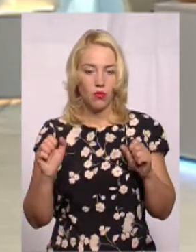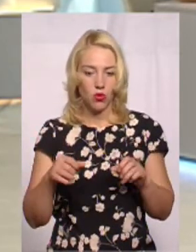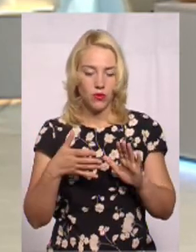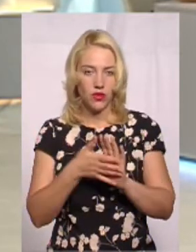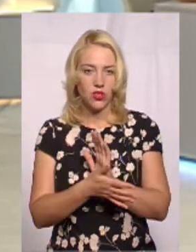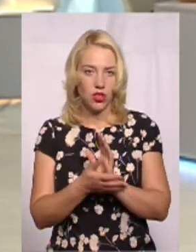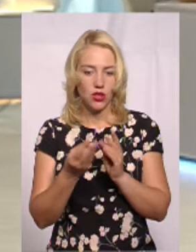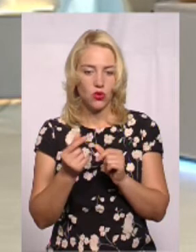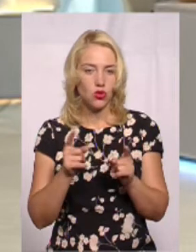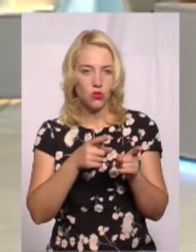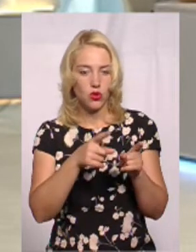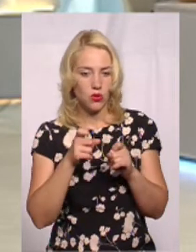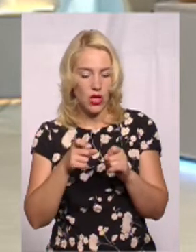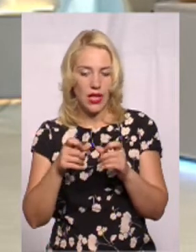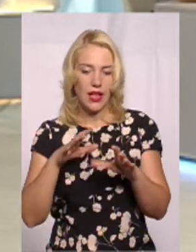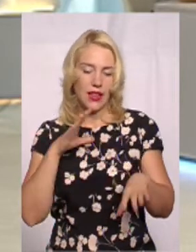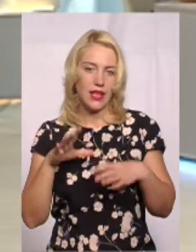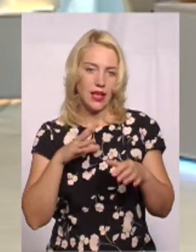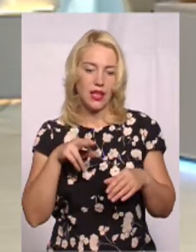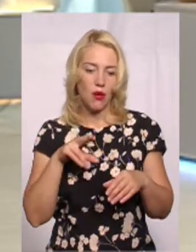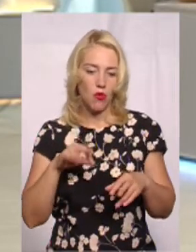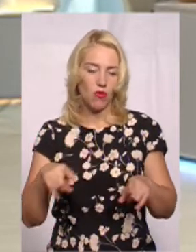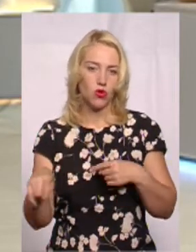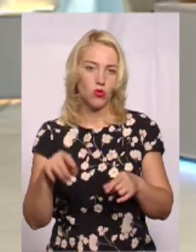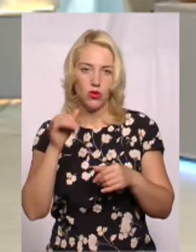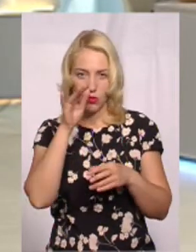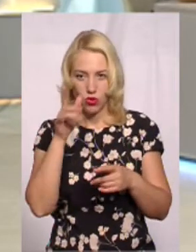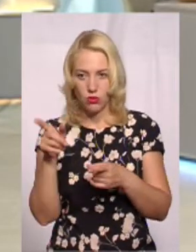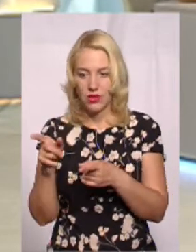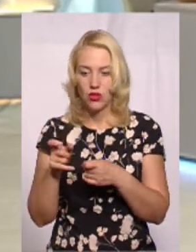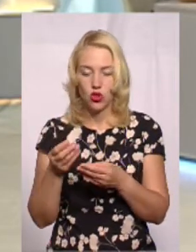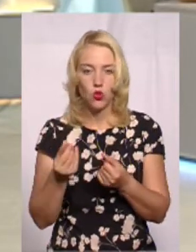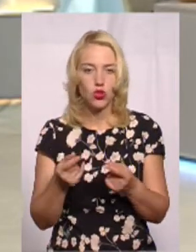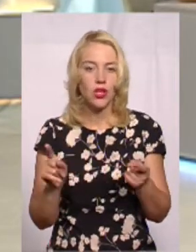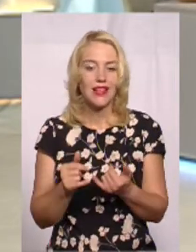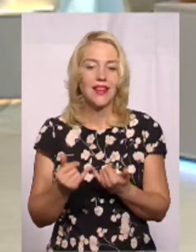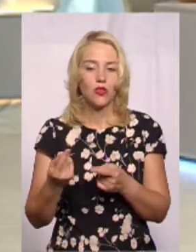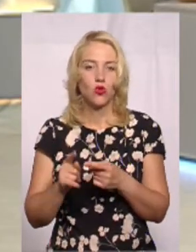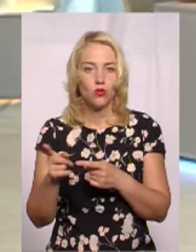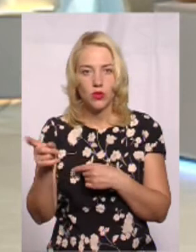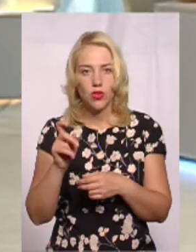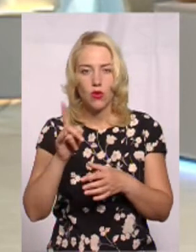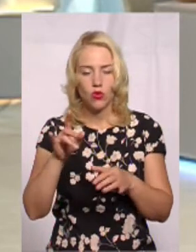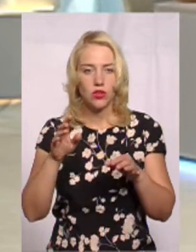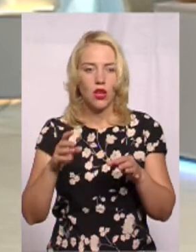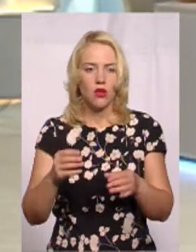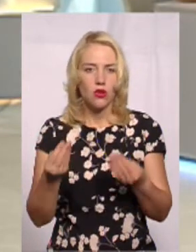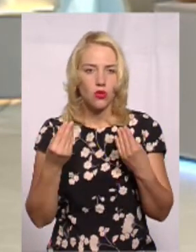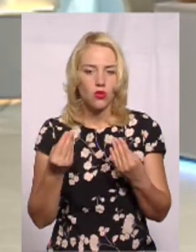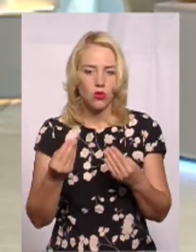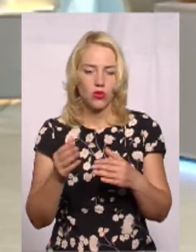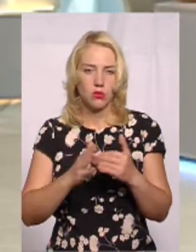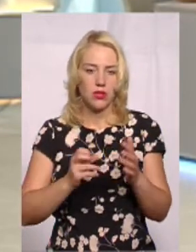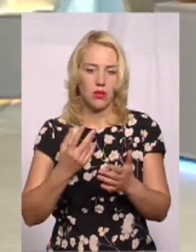гроші на те, щоб залучити якогось тренера по футболу, так, але не можемо залучати гроші для того, щоб залучити якогось крутого спеціаліста по фізиці, по хімії, для того,